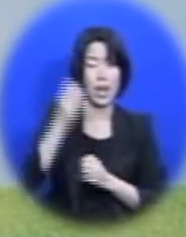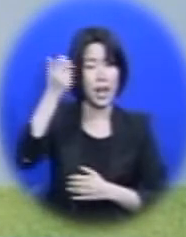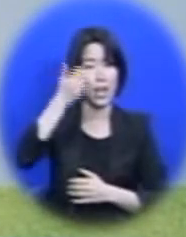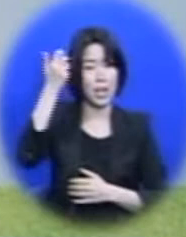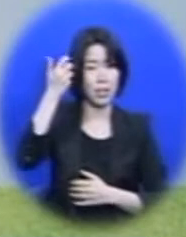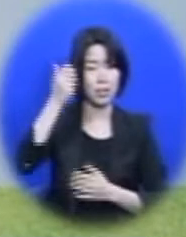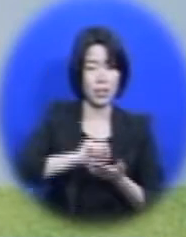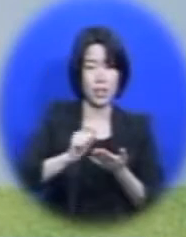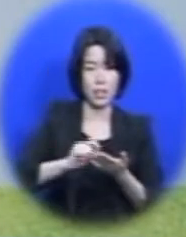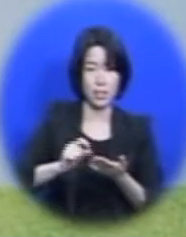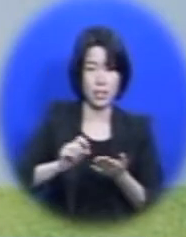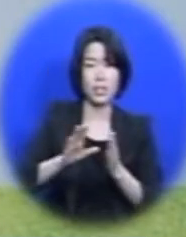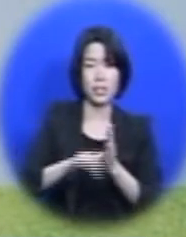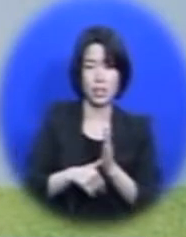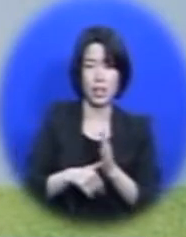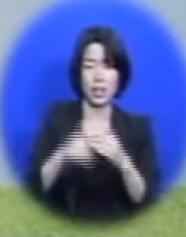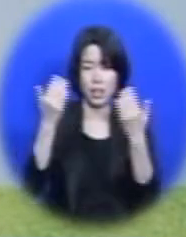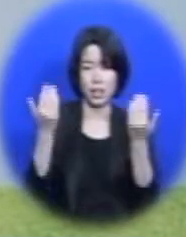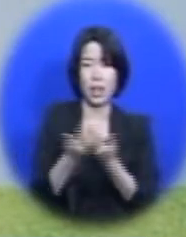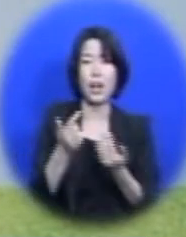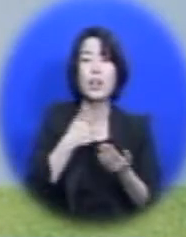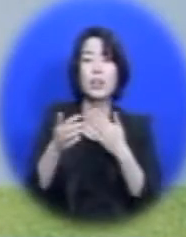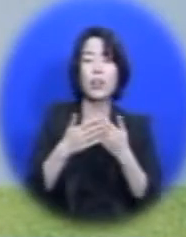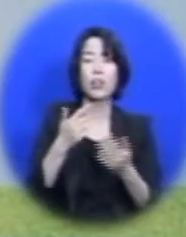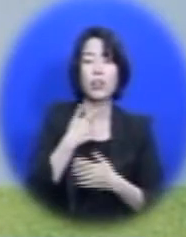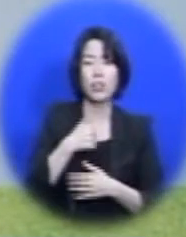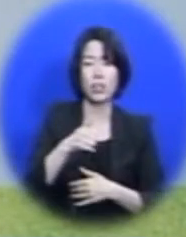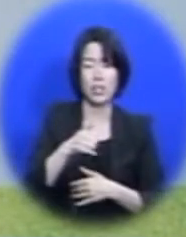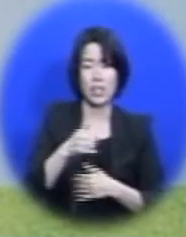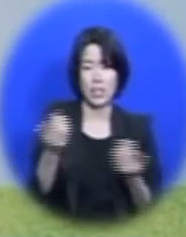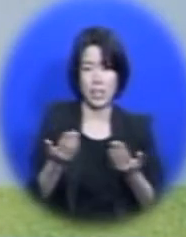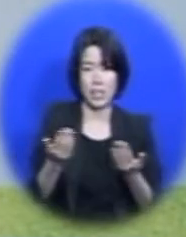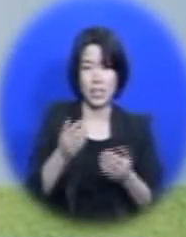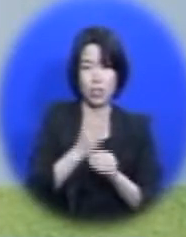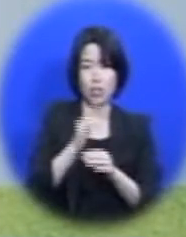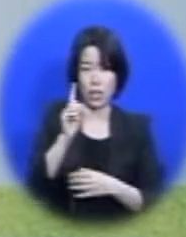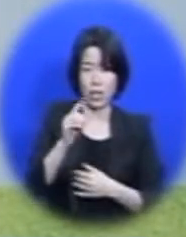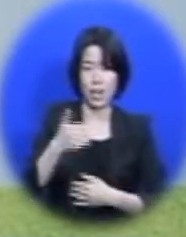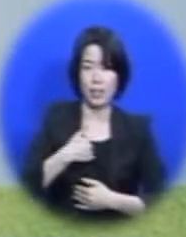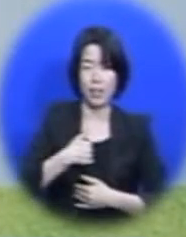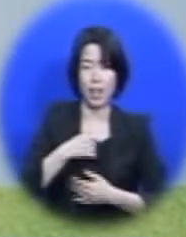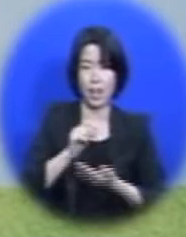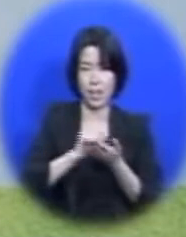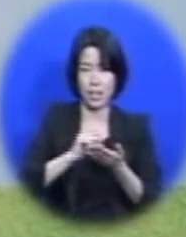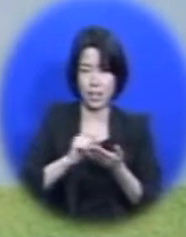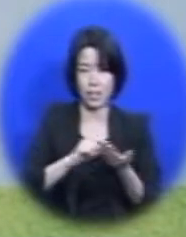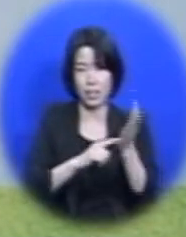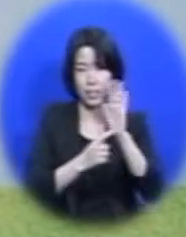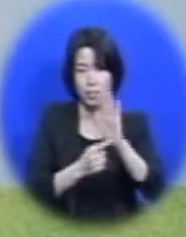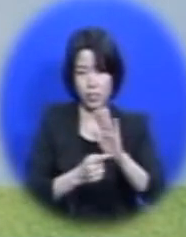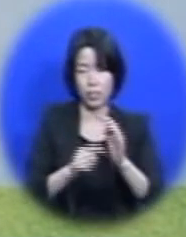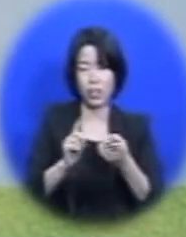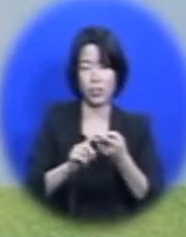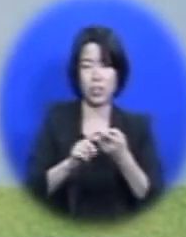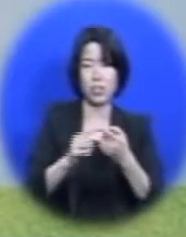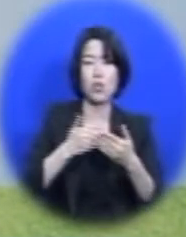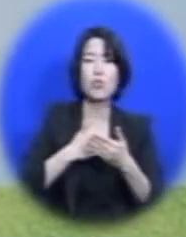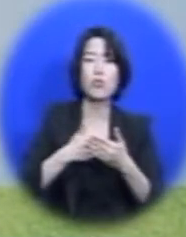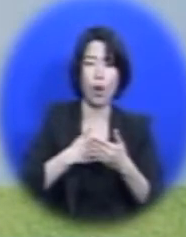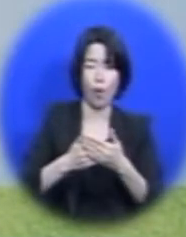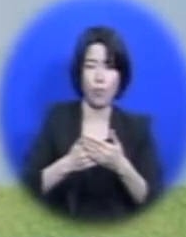영성일기를 쓰실 때 다 겪었던 일 중에 하나가 내 일기를 드러내는 것에 대한